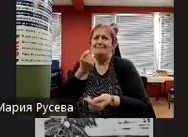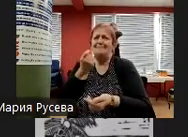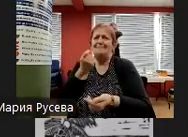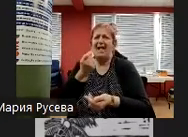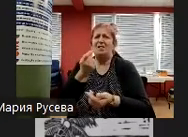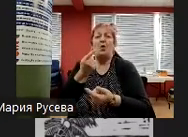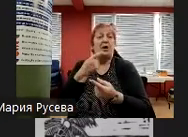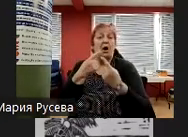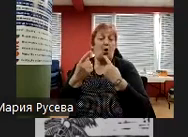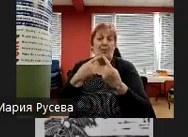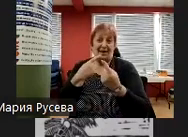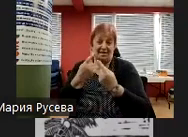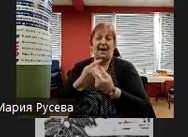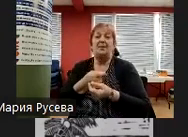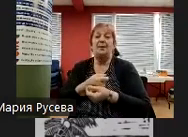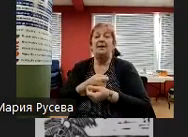ги коментирахме даже.